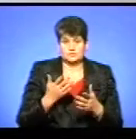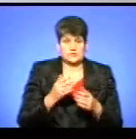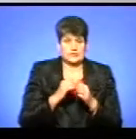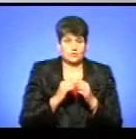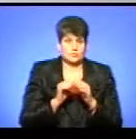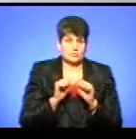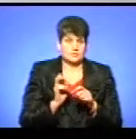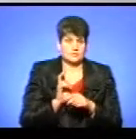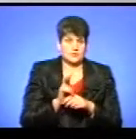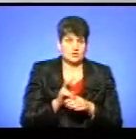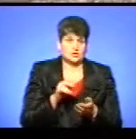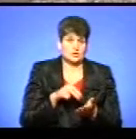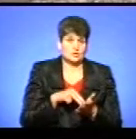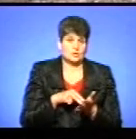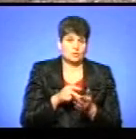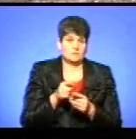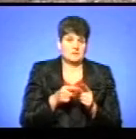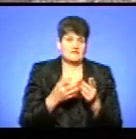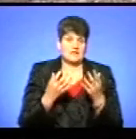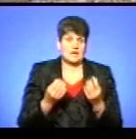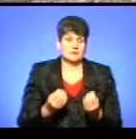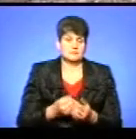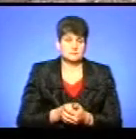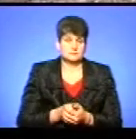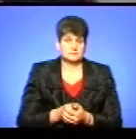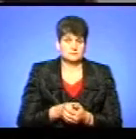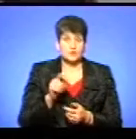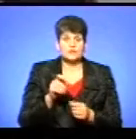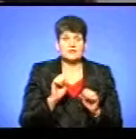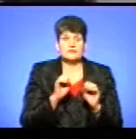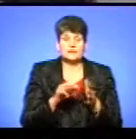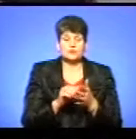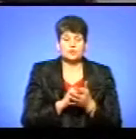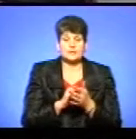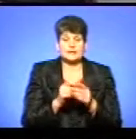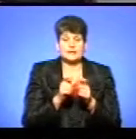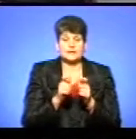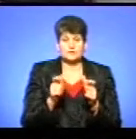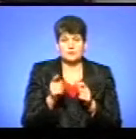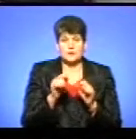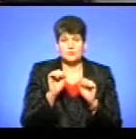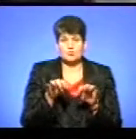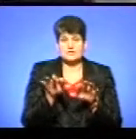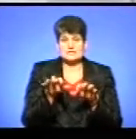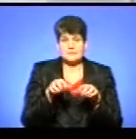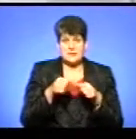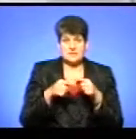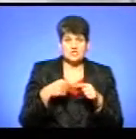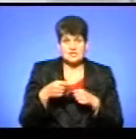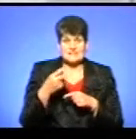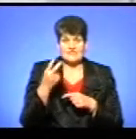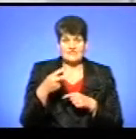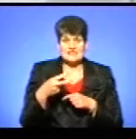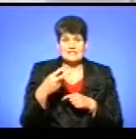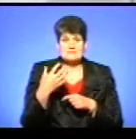може так і приїхати і чекати півдня. Люди, які подали документи на картку тернополянина, зможуть її забрати за 25